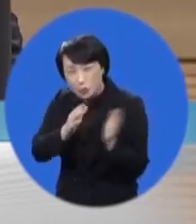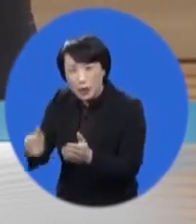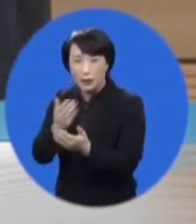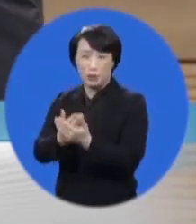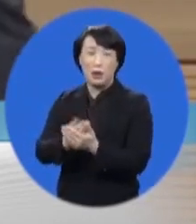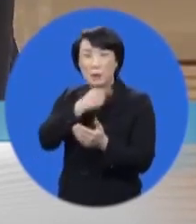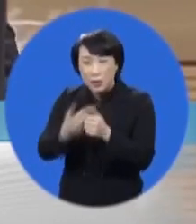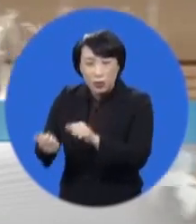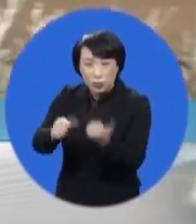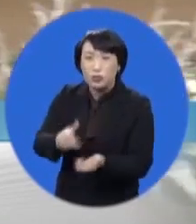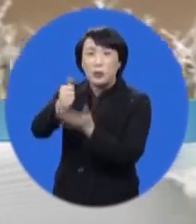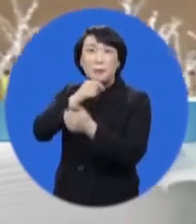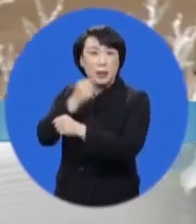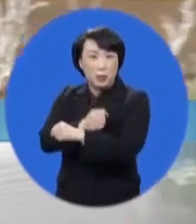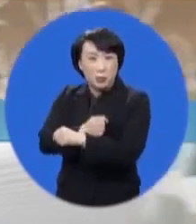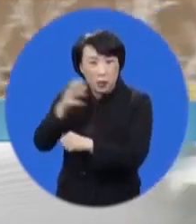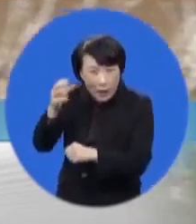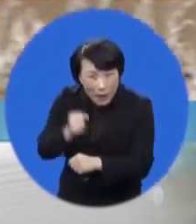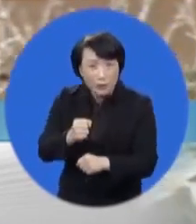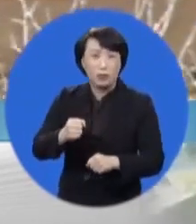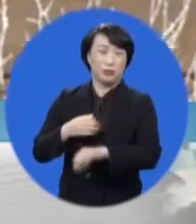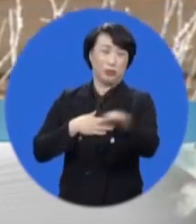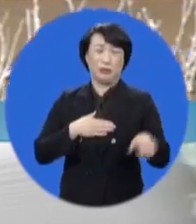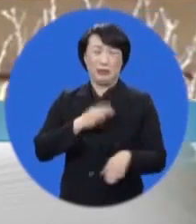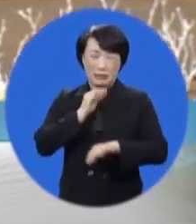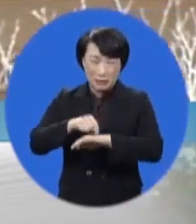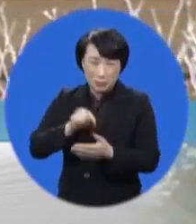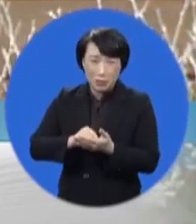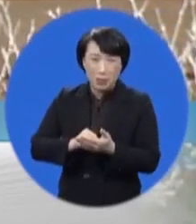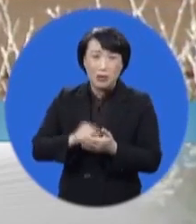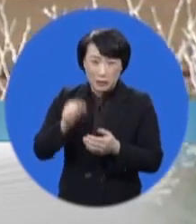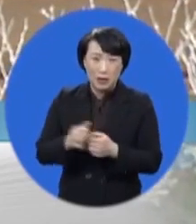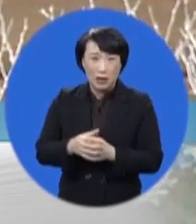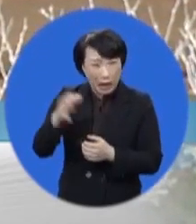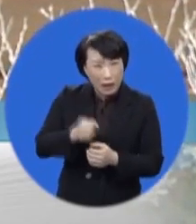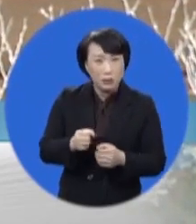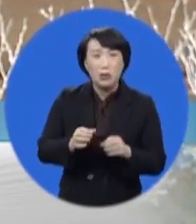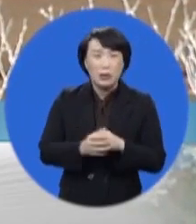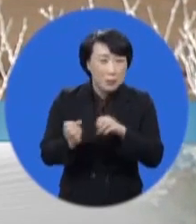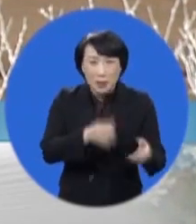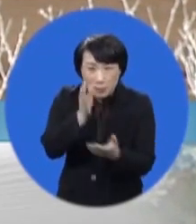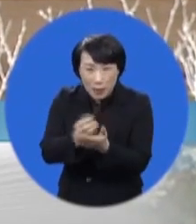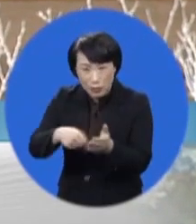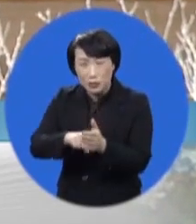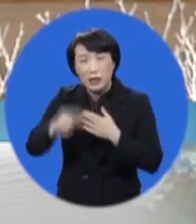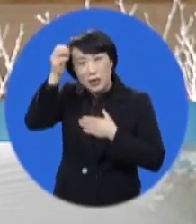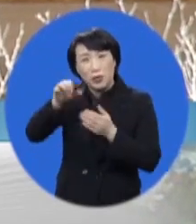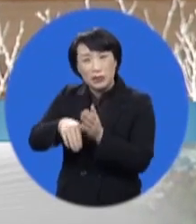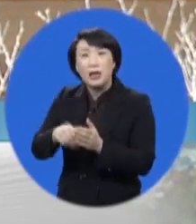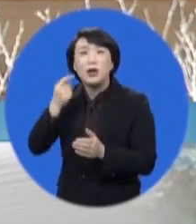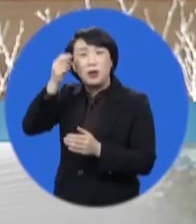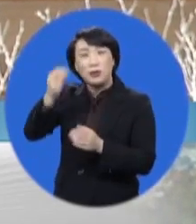피 흘리신 주님의 피의 공로를 우리는 진실로 무효시키지 않기 위하여 내 영혼의 때